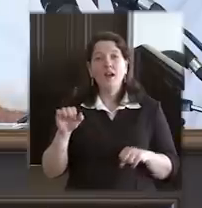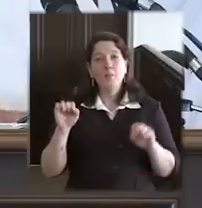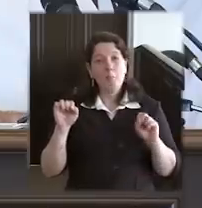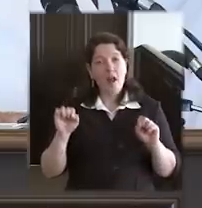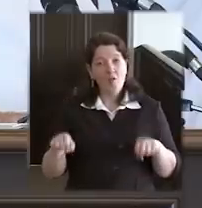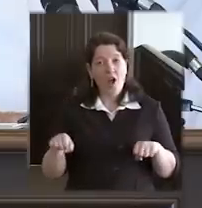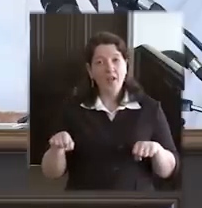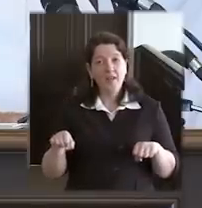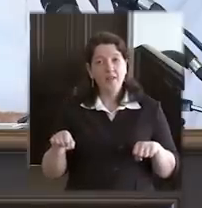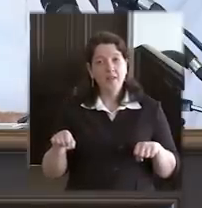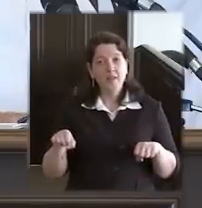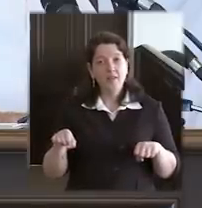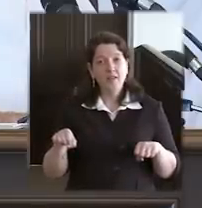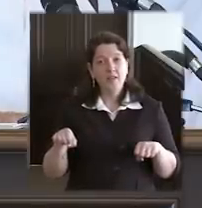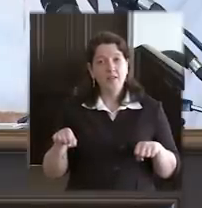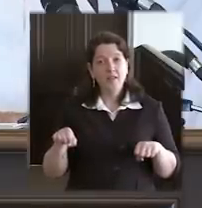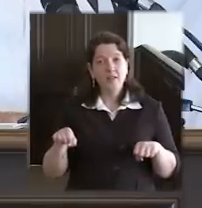написано. «Права